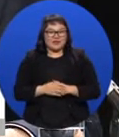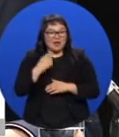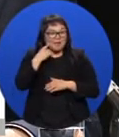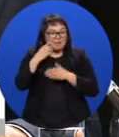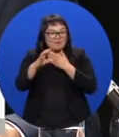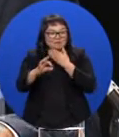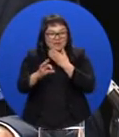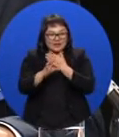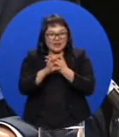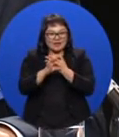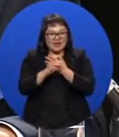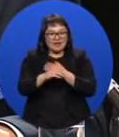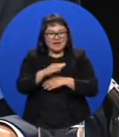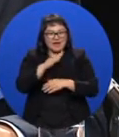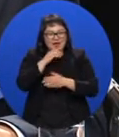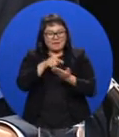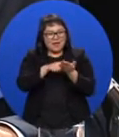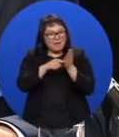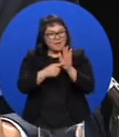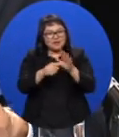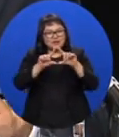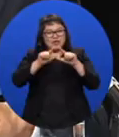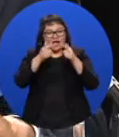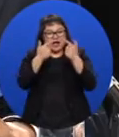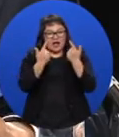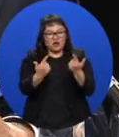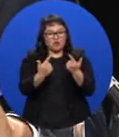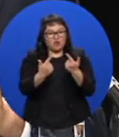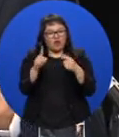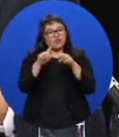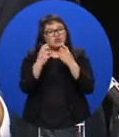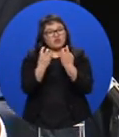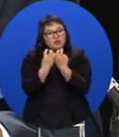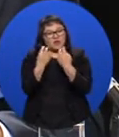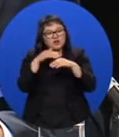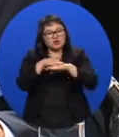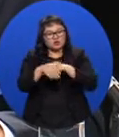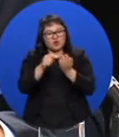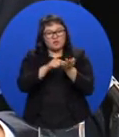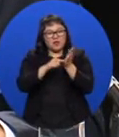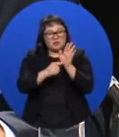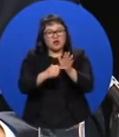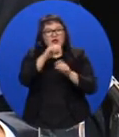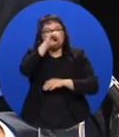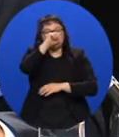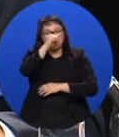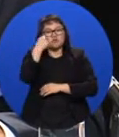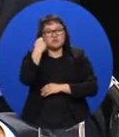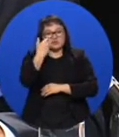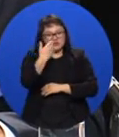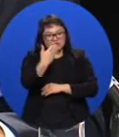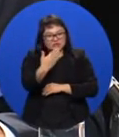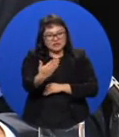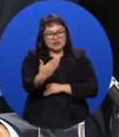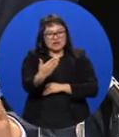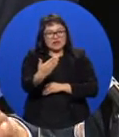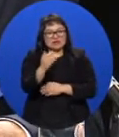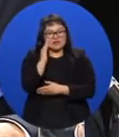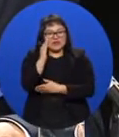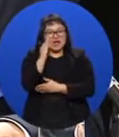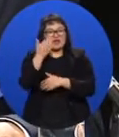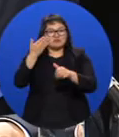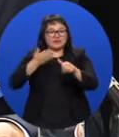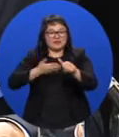만약에 전격 발표하지 않고 어떤 방법으로 발표를 해야 좋은지 이야기를